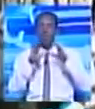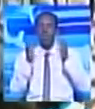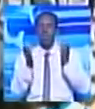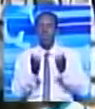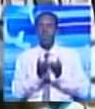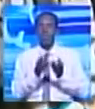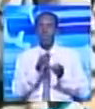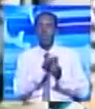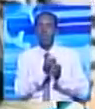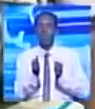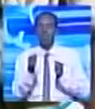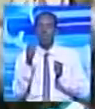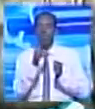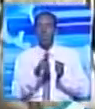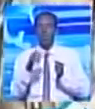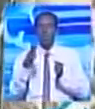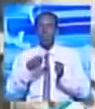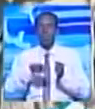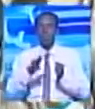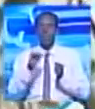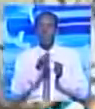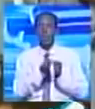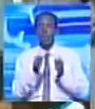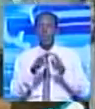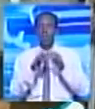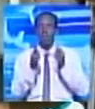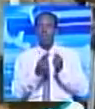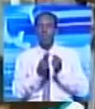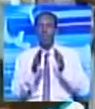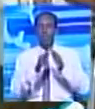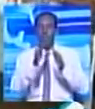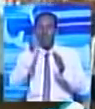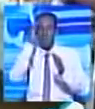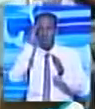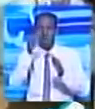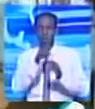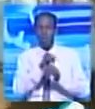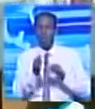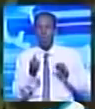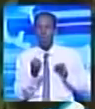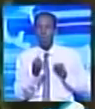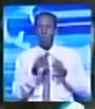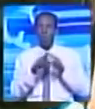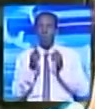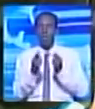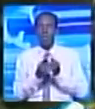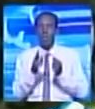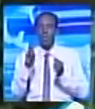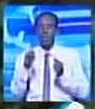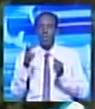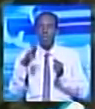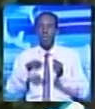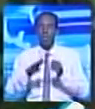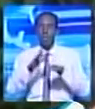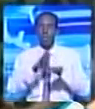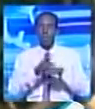en son honneur. Ensuite, le commandant de l'école militaire, le chef de bataillon Mohamed Jamal Rayad, a fait donc